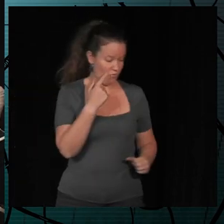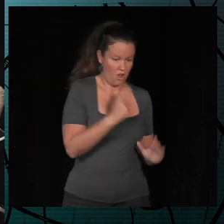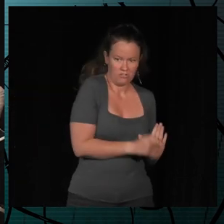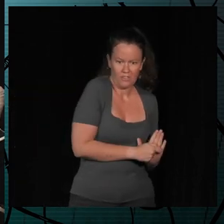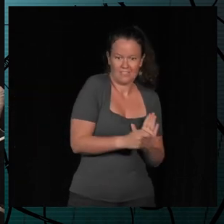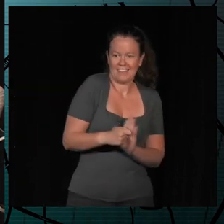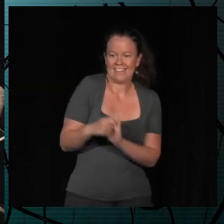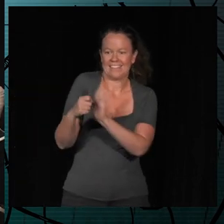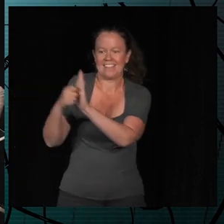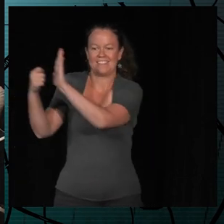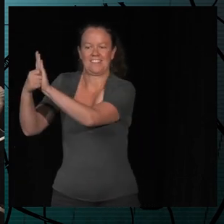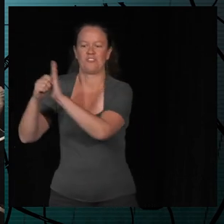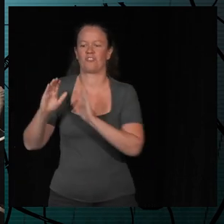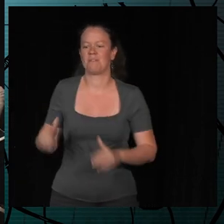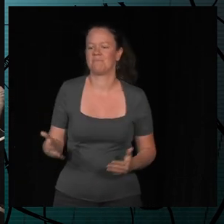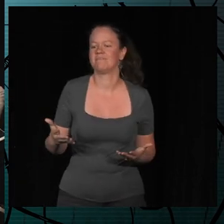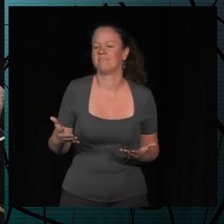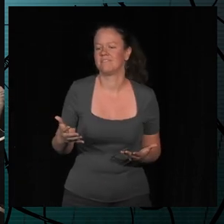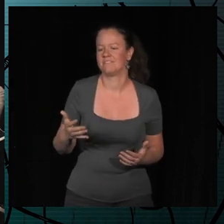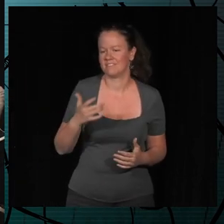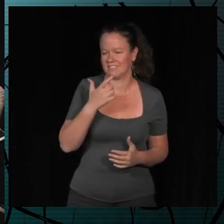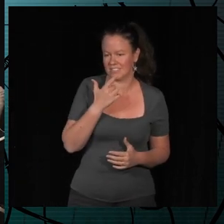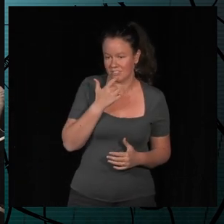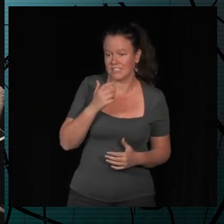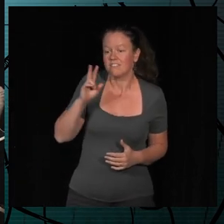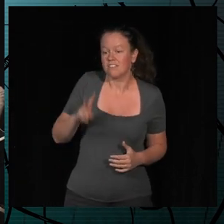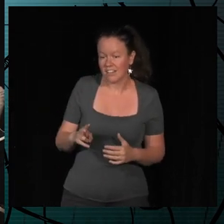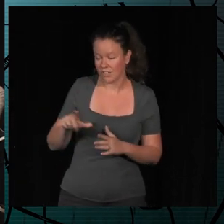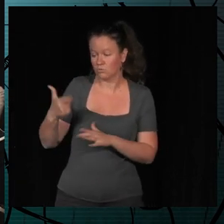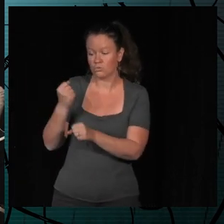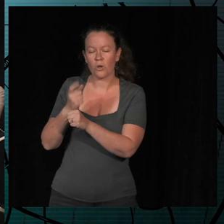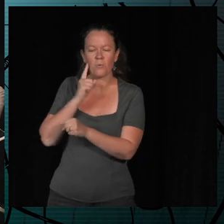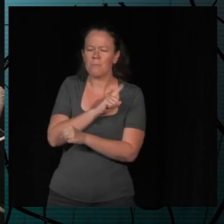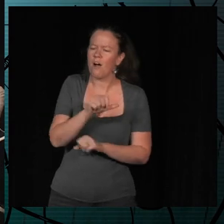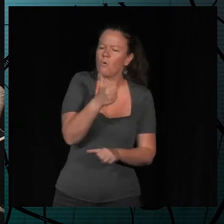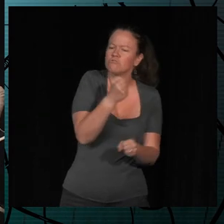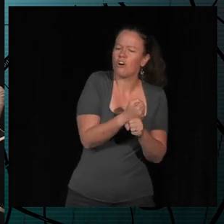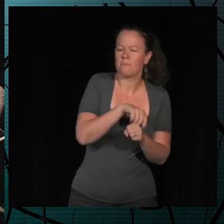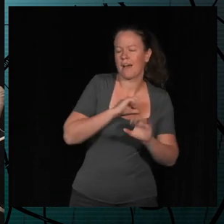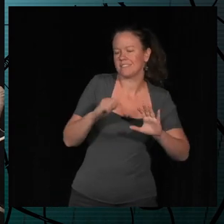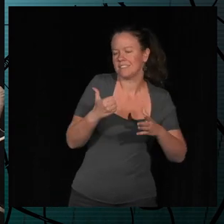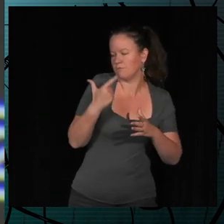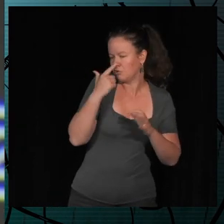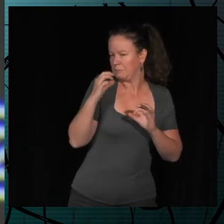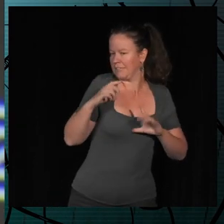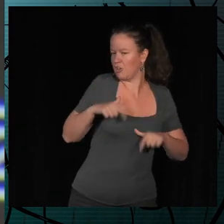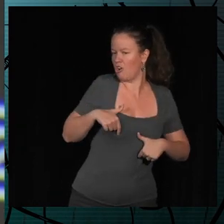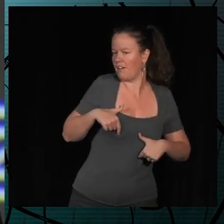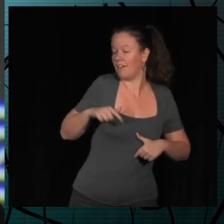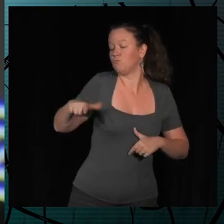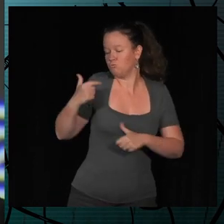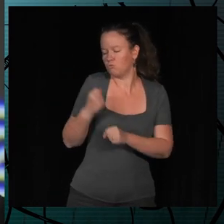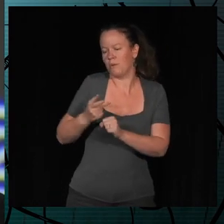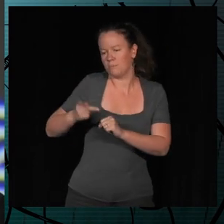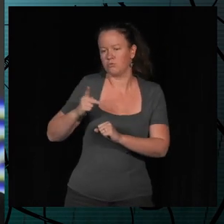prolongement de l'élémentaire et finalement c'est seulement en 5e qui trouve ses marques donc 3 6 9 12 j'ai dit ça correspond à la manière dont